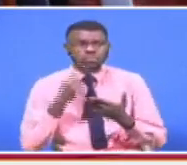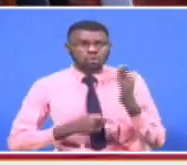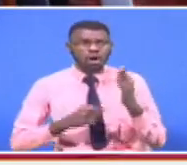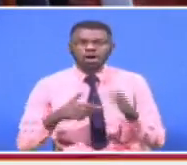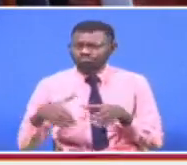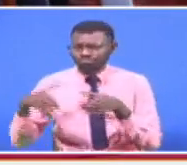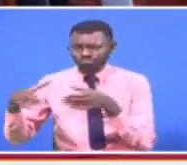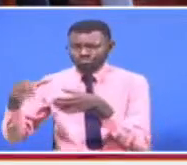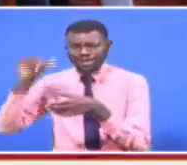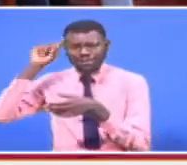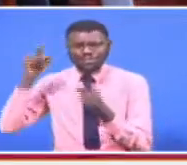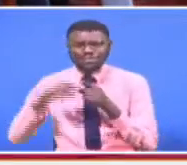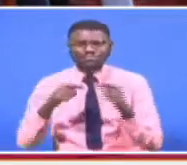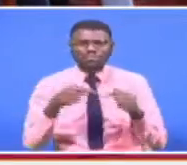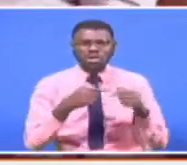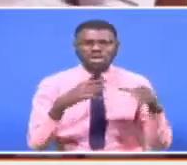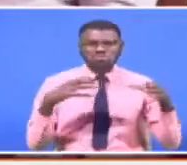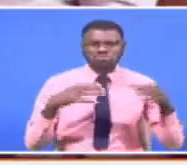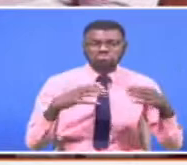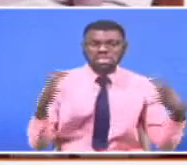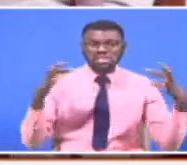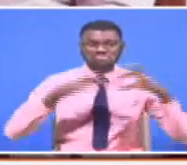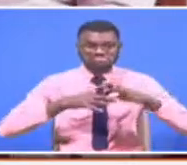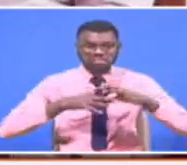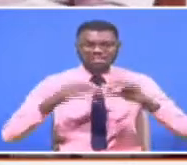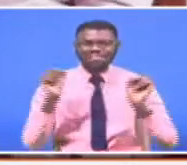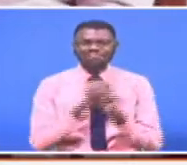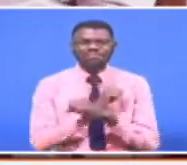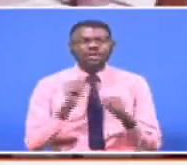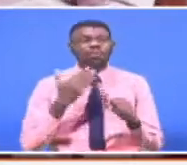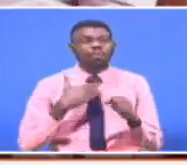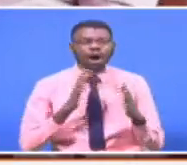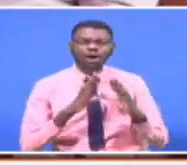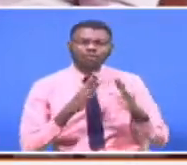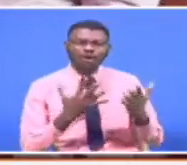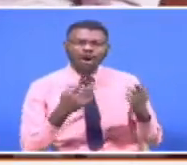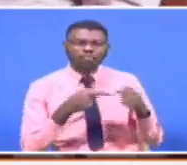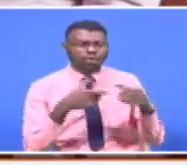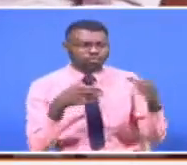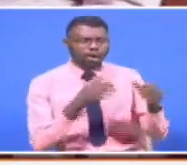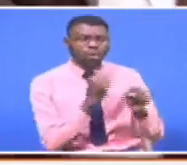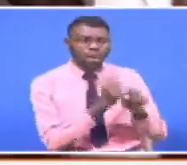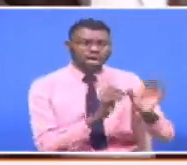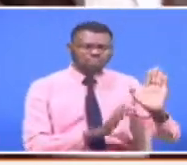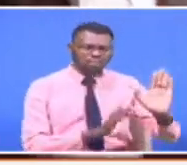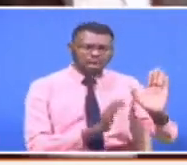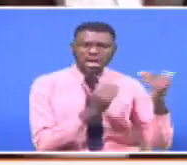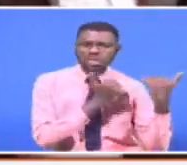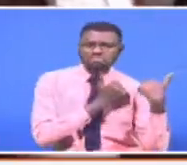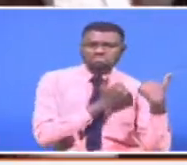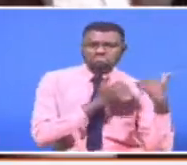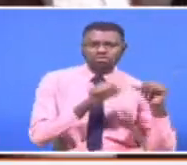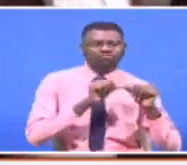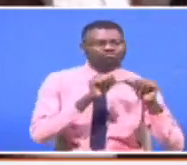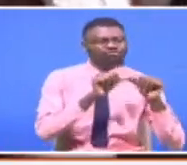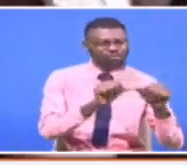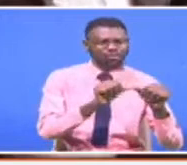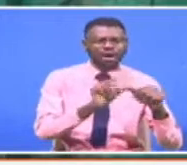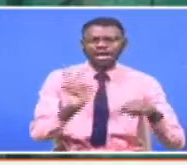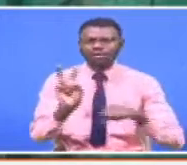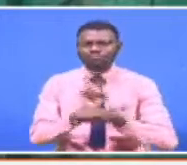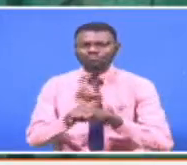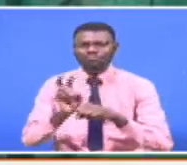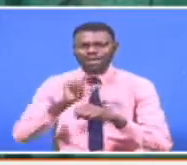upande wa serikali na upinzani kujumuika, akiutaka upande wa upinzani kusalia kwenye upande wake na kuendelea kuikosoa serikali